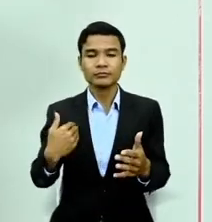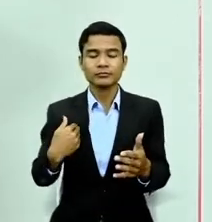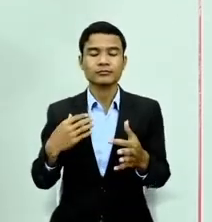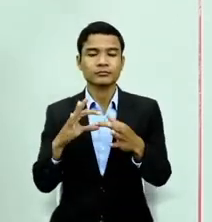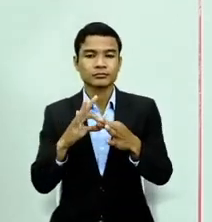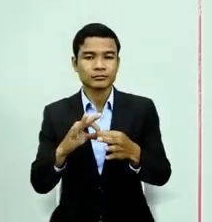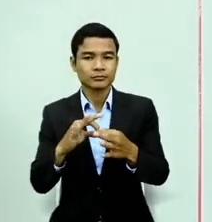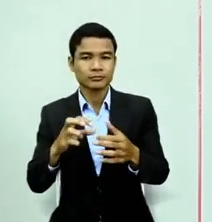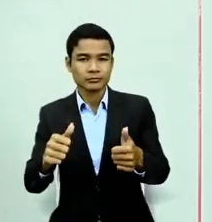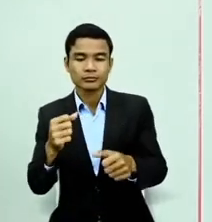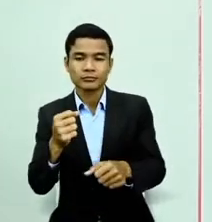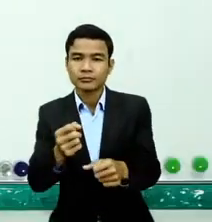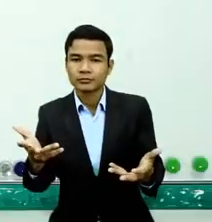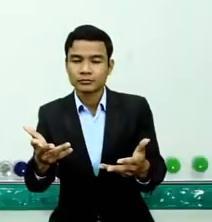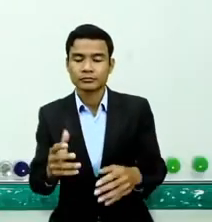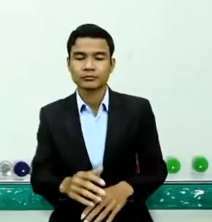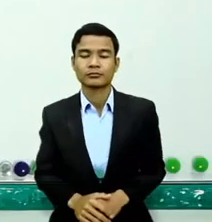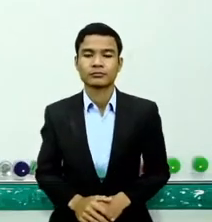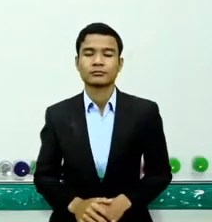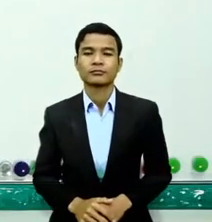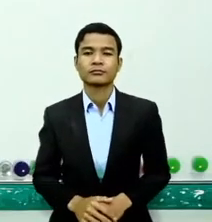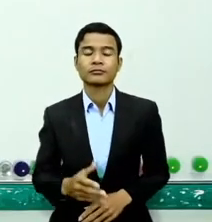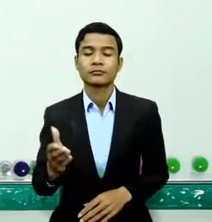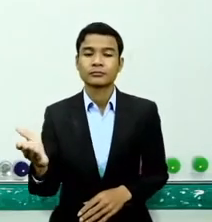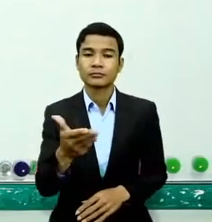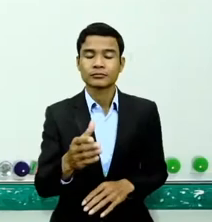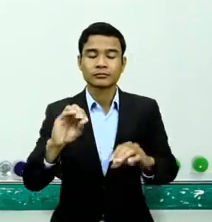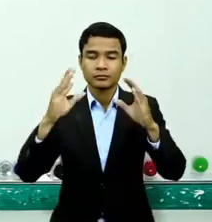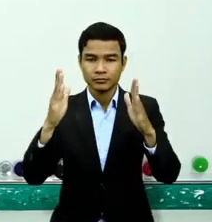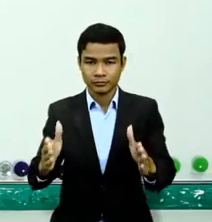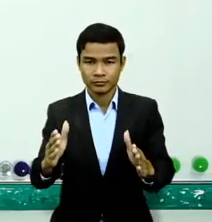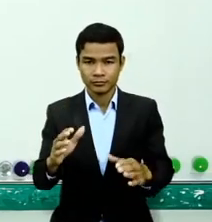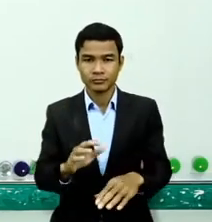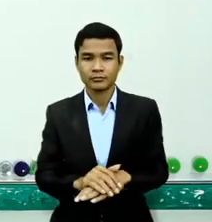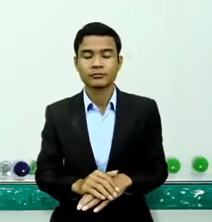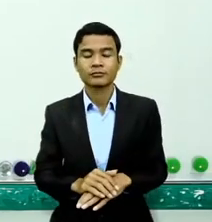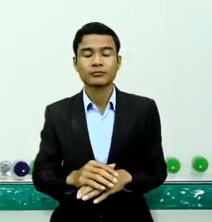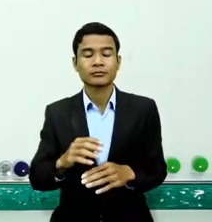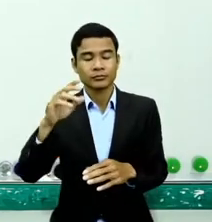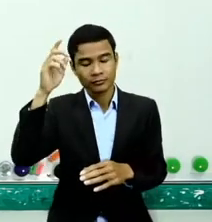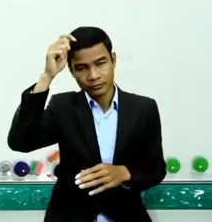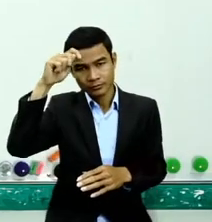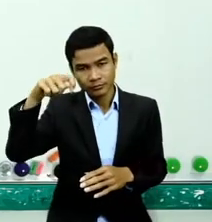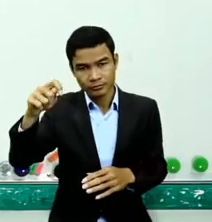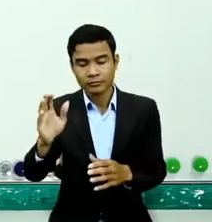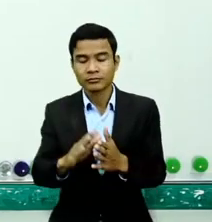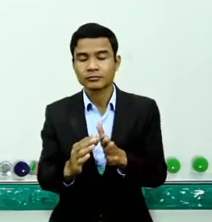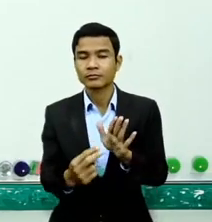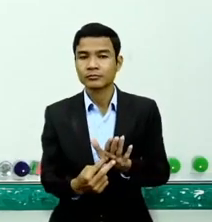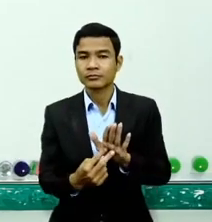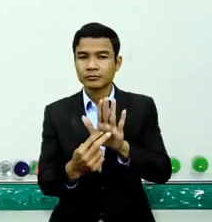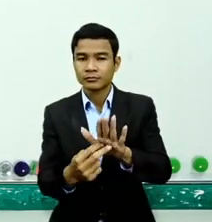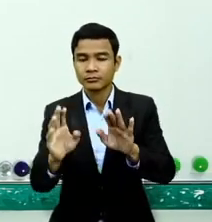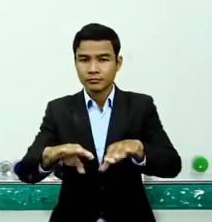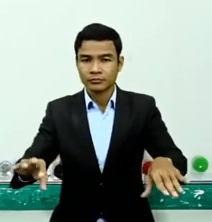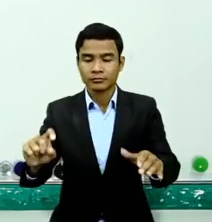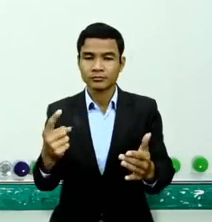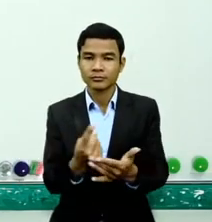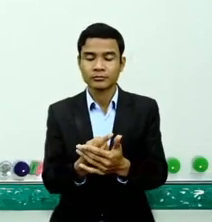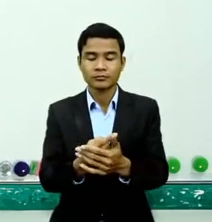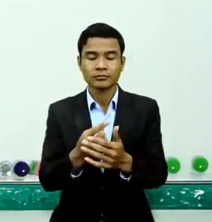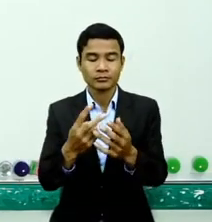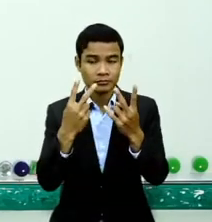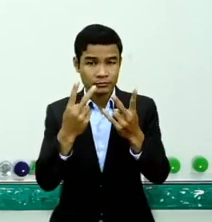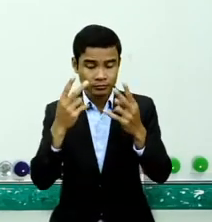nợ là ớ chà ai lên ní nè cổ của miên chà xa y rương muối nằm bay mở bằng hành cô ná hồi con tôi chô ruông